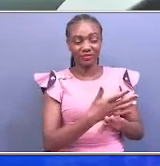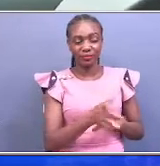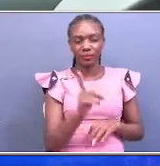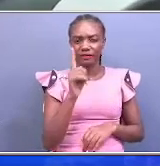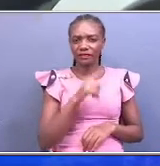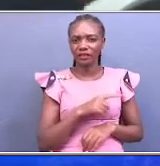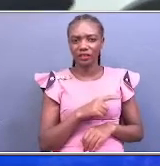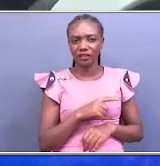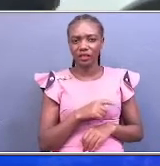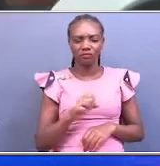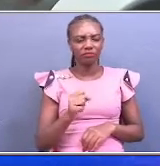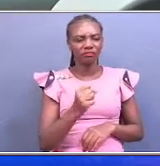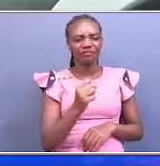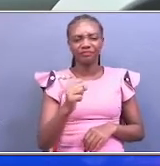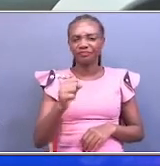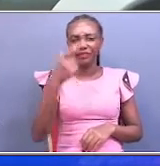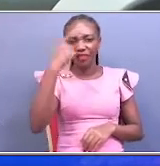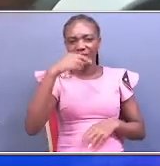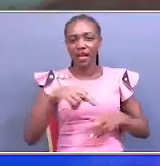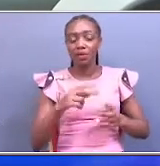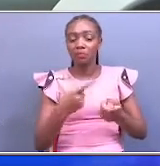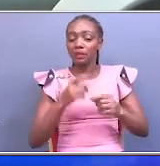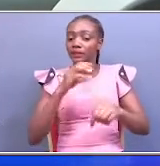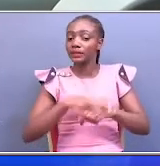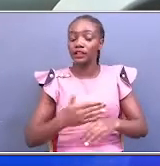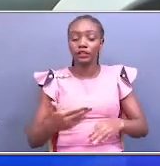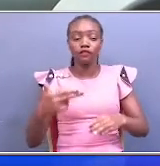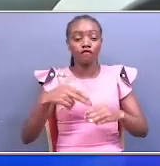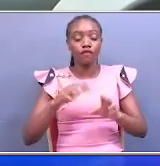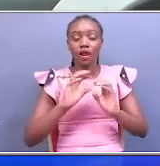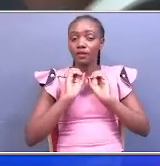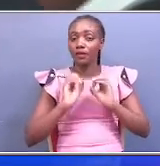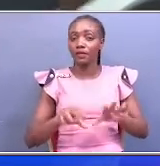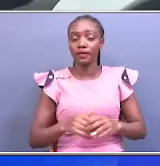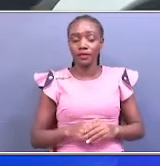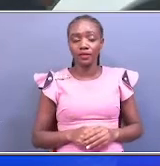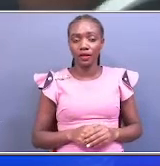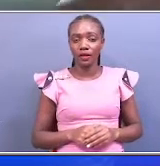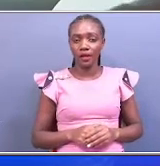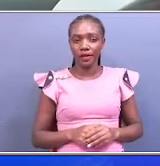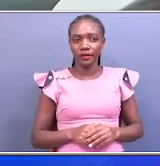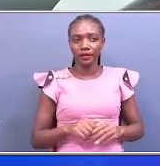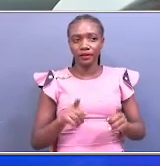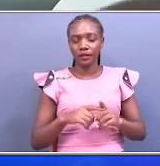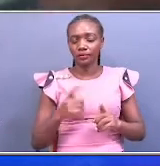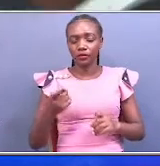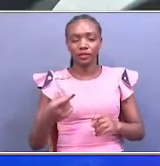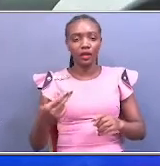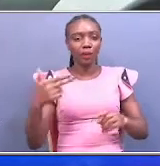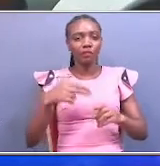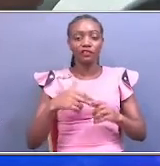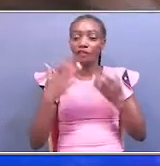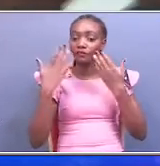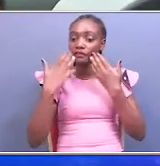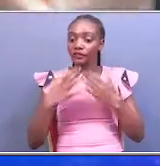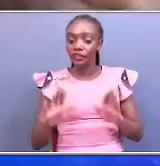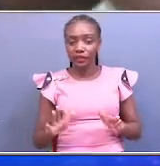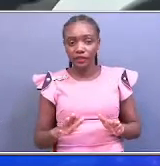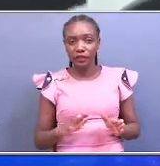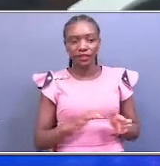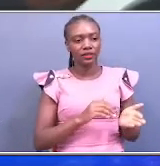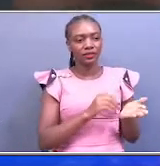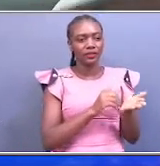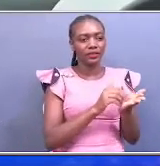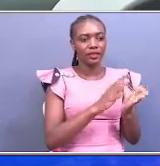hii vikaroti yote ndio nipate mafuta ambayo natumia ile kidogo niko naye. You see? Na hii mafuta ilishia kwa barabara. Ndio nikatumana mahali ingine kwa